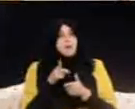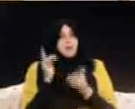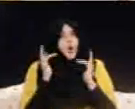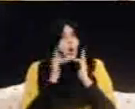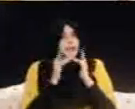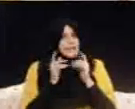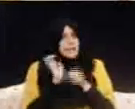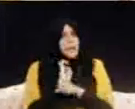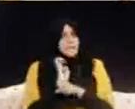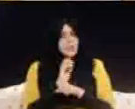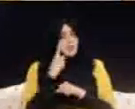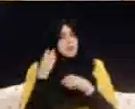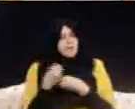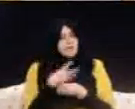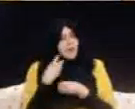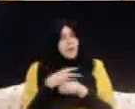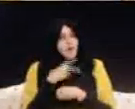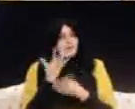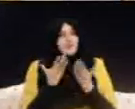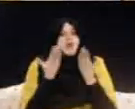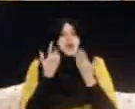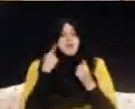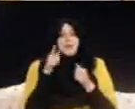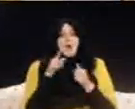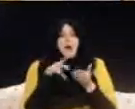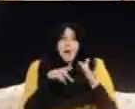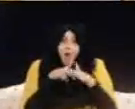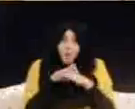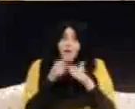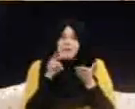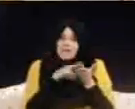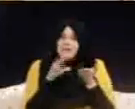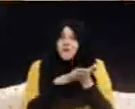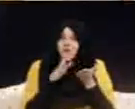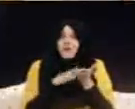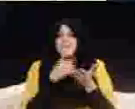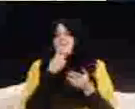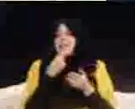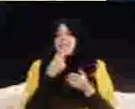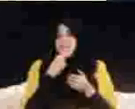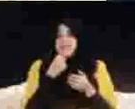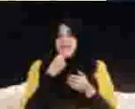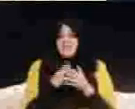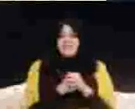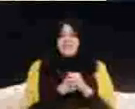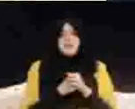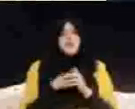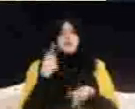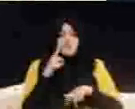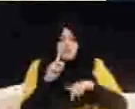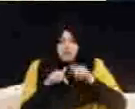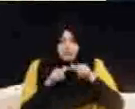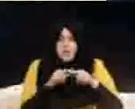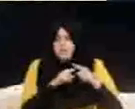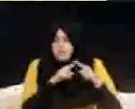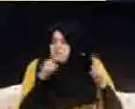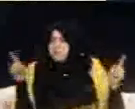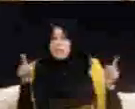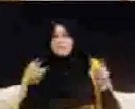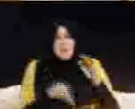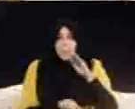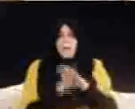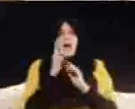البرنامج وتبشرينا إن شاء الله أنك بديت تقرأ القرآن الكريم، وهذا أمر سهل، ومسيرة 1000 ميل تبدأ بخطوة